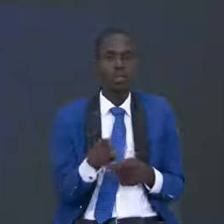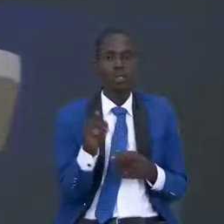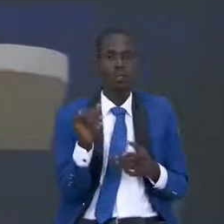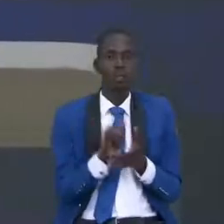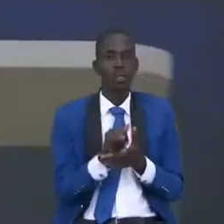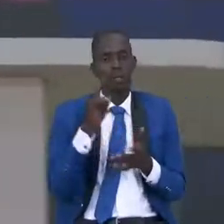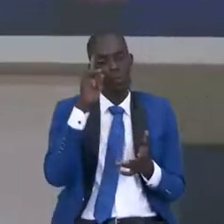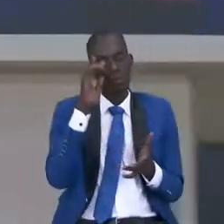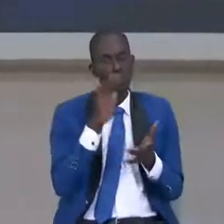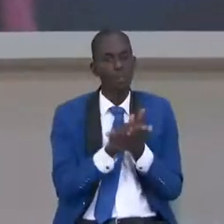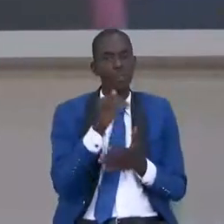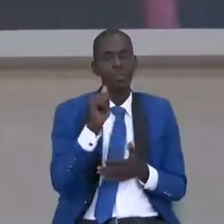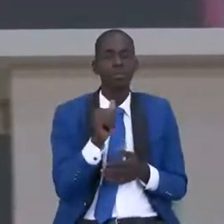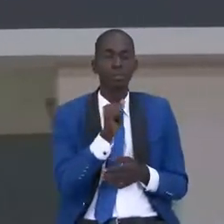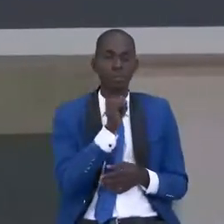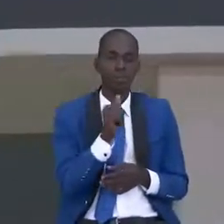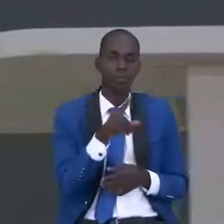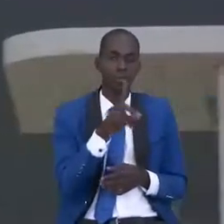n'avait pas cru.